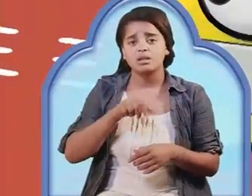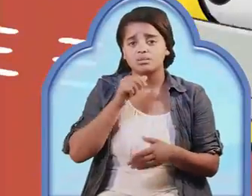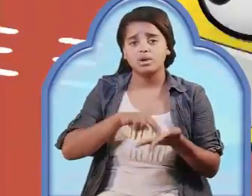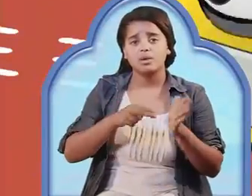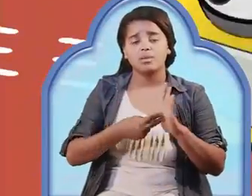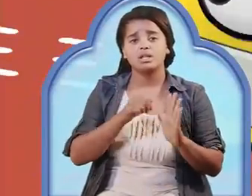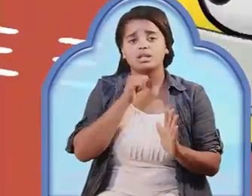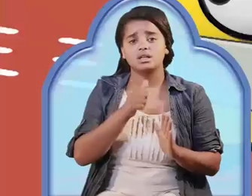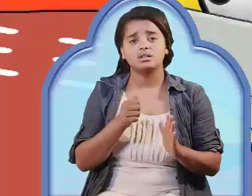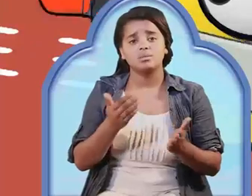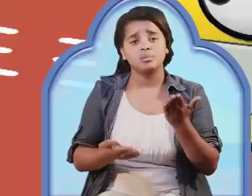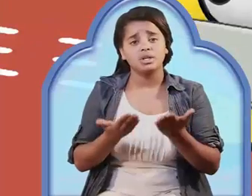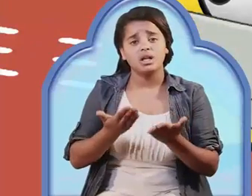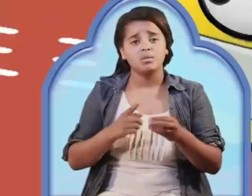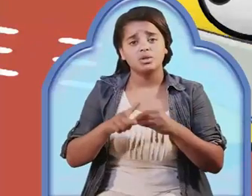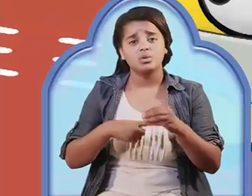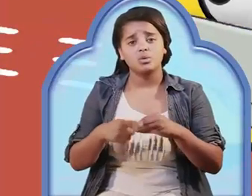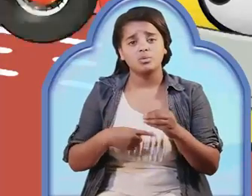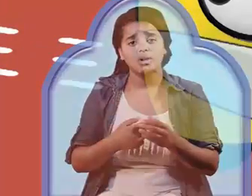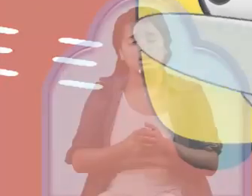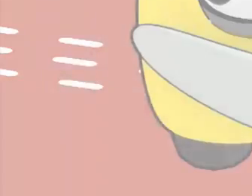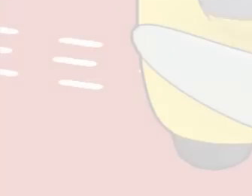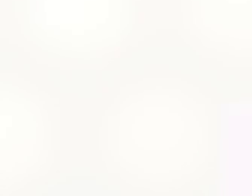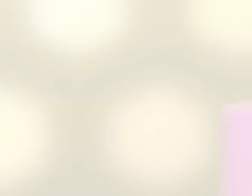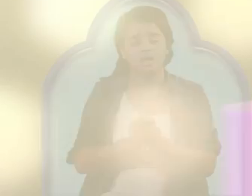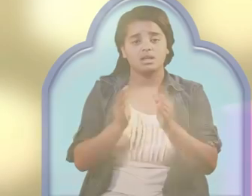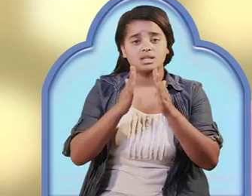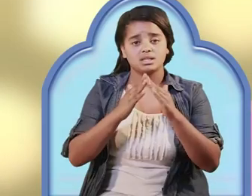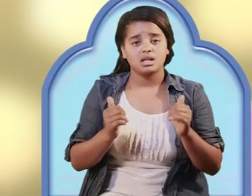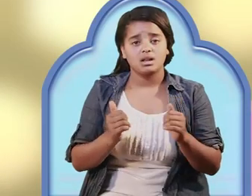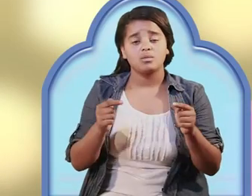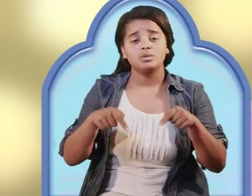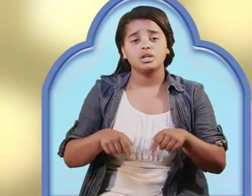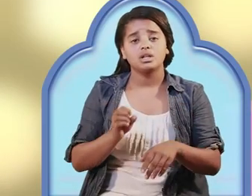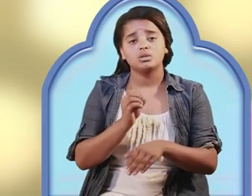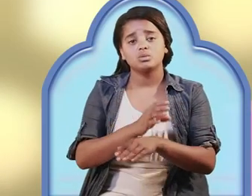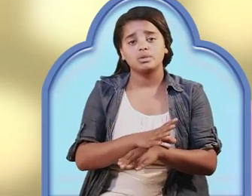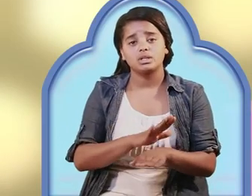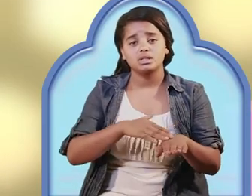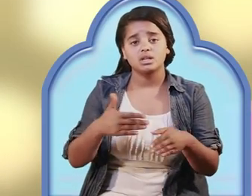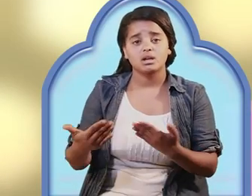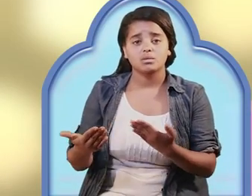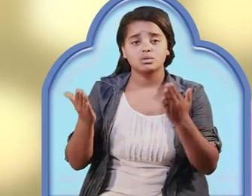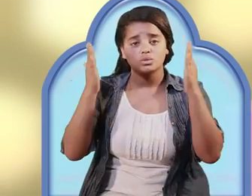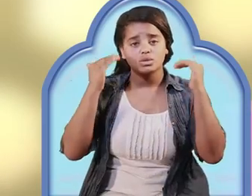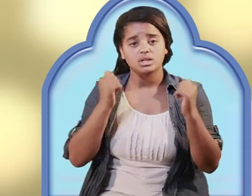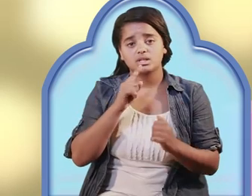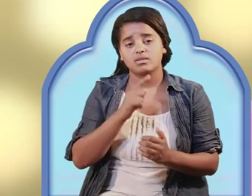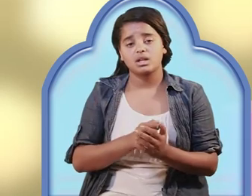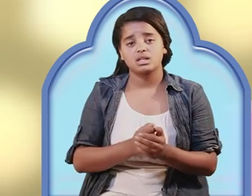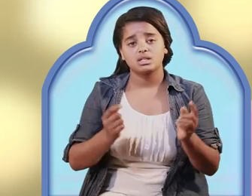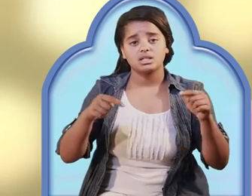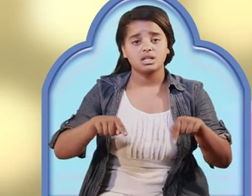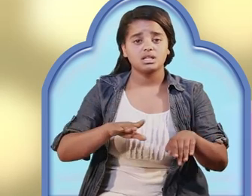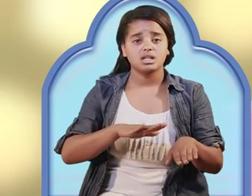ስሜት ስለተሰማ ራስህን መመርመር አይገባህም ማለት አይደለም። ሰላም የእለቱ መልእክት ዘጋቢያችሁ ተስፋ